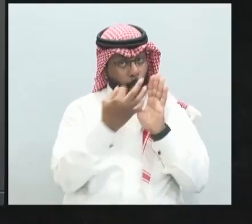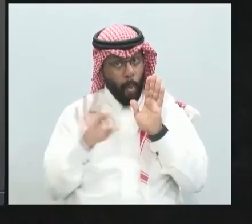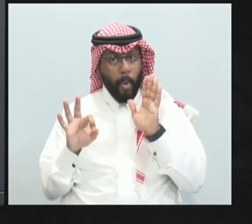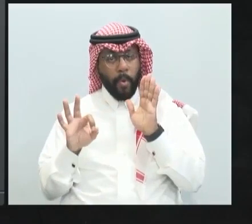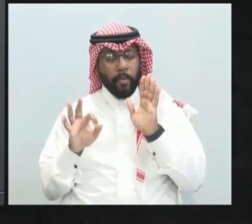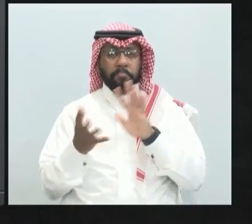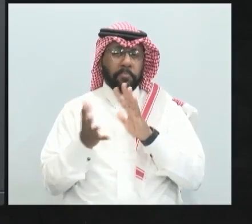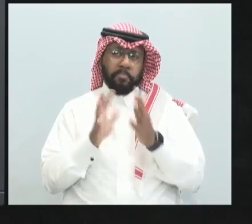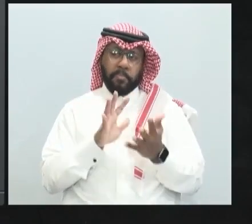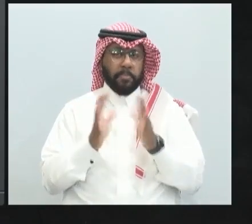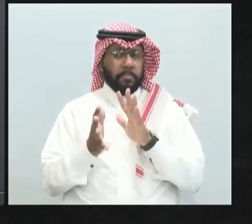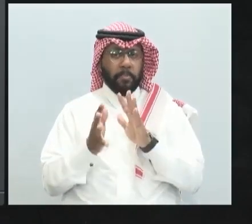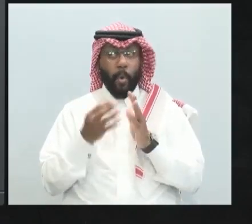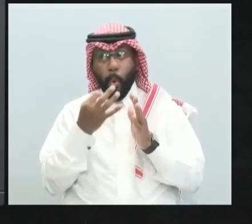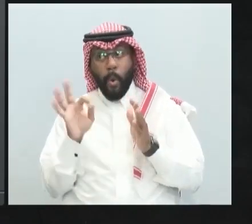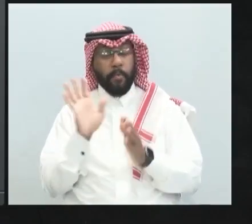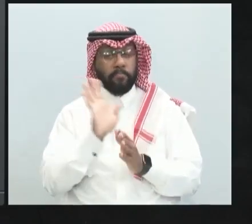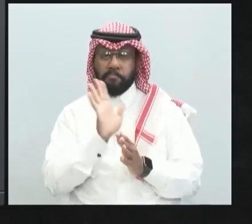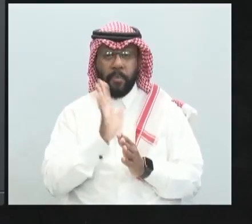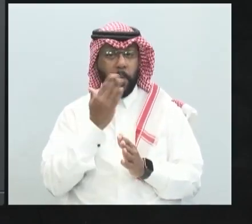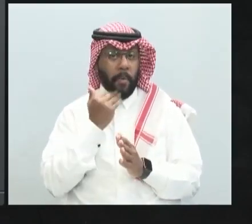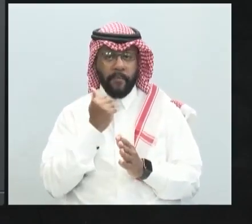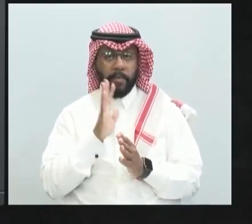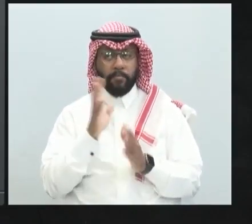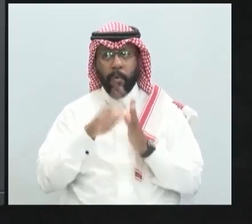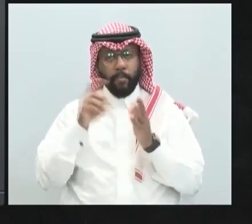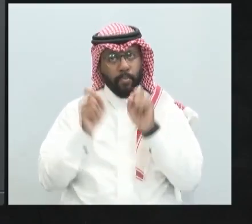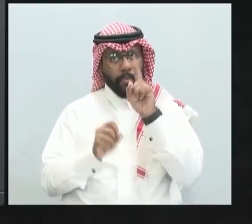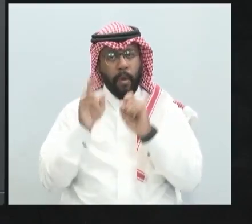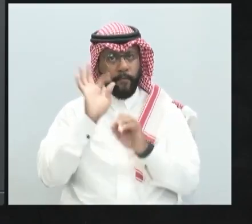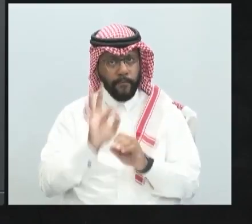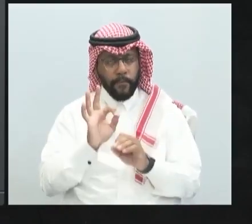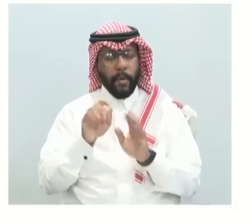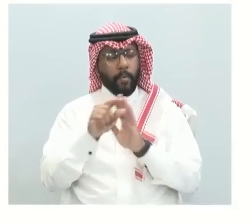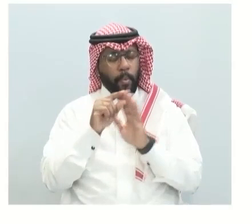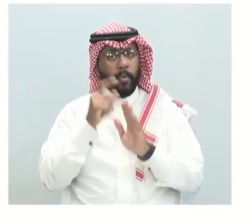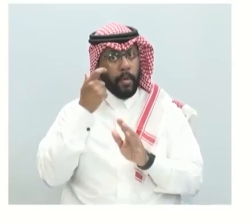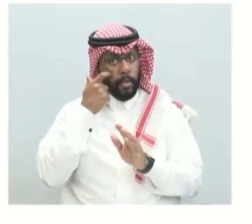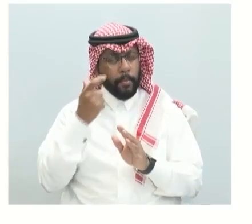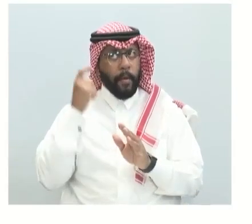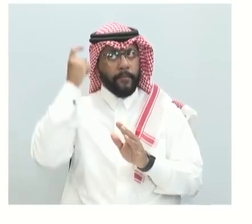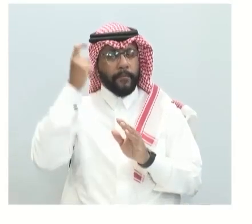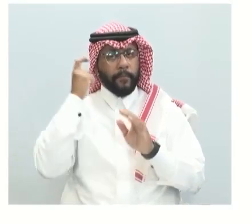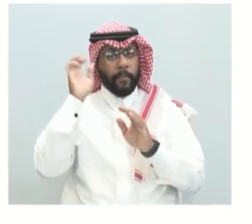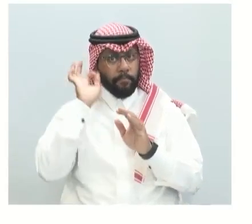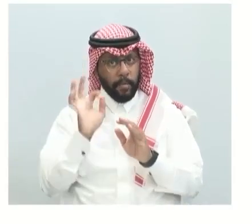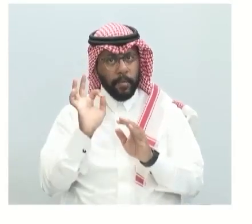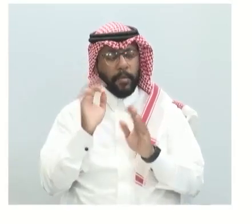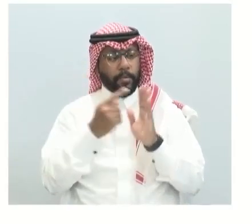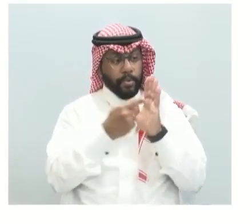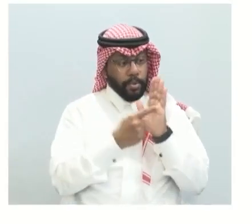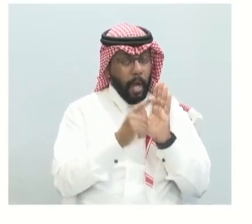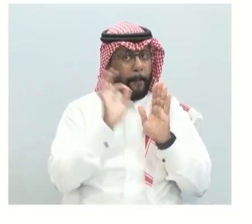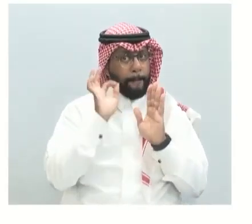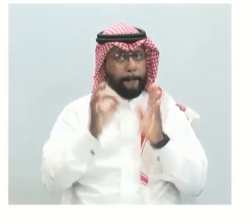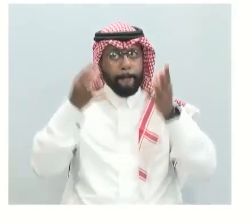احسنتم طبعا لا ليست جميع ليس ما يتم تقديمه على الانترنت صحيحا فعلينا ان نفكر دائما في مدى